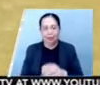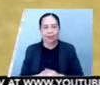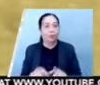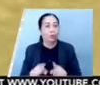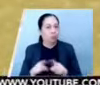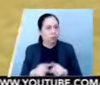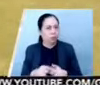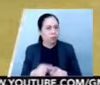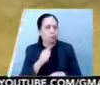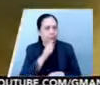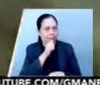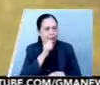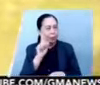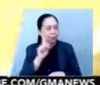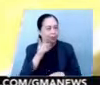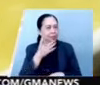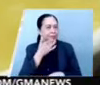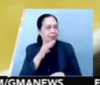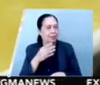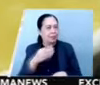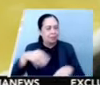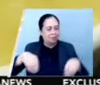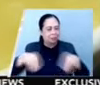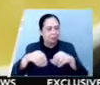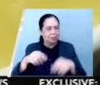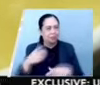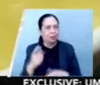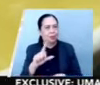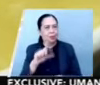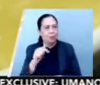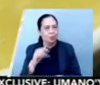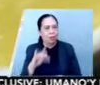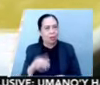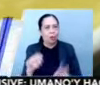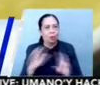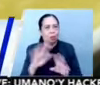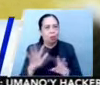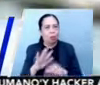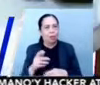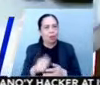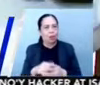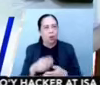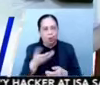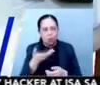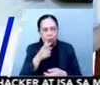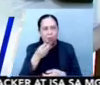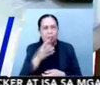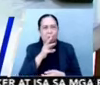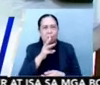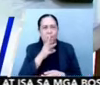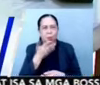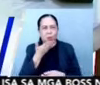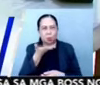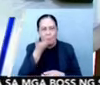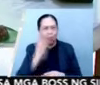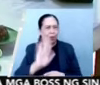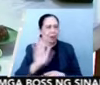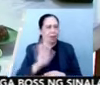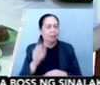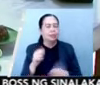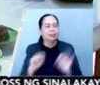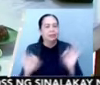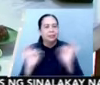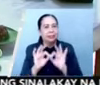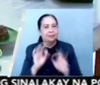rin ang masarap na timpla ng lugaw. Huwag daw itong gawing masabaw o matubig. Talagang binabalik-balikan daw ang lugaw